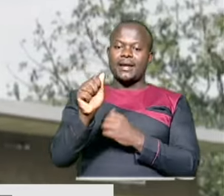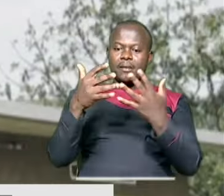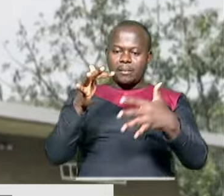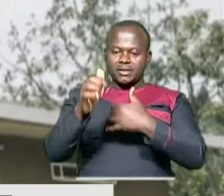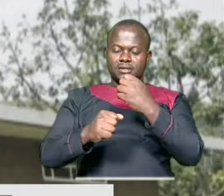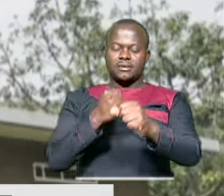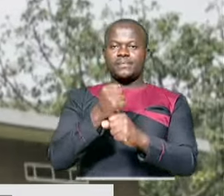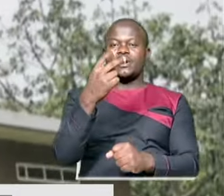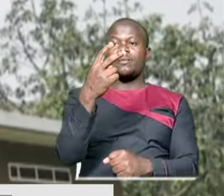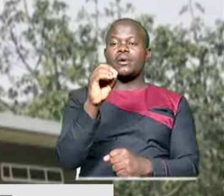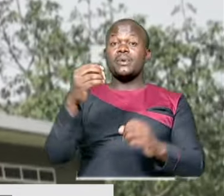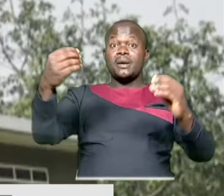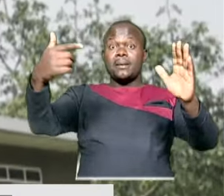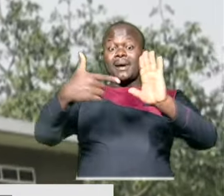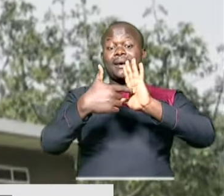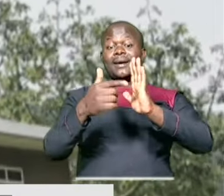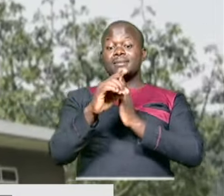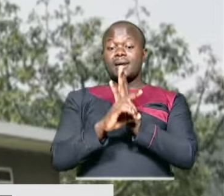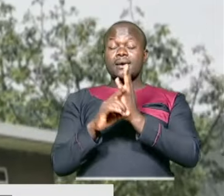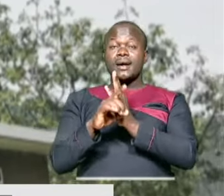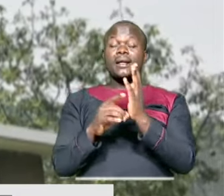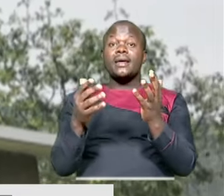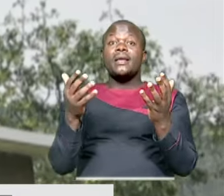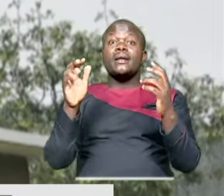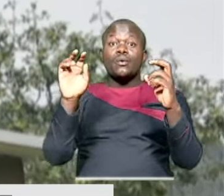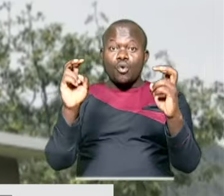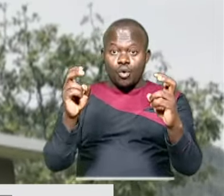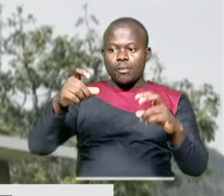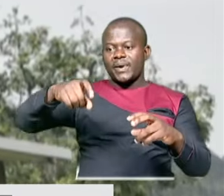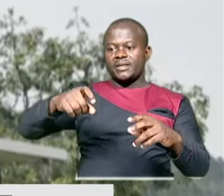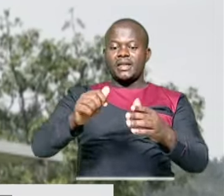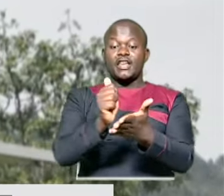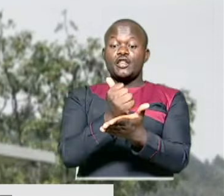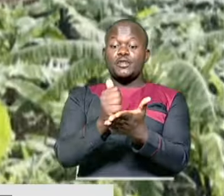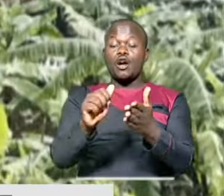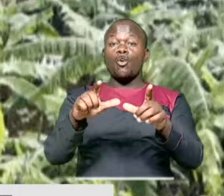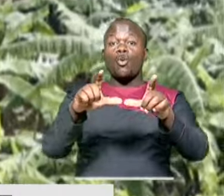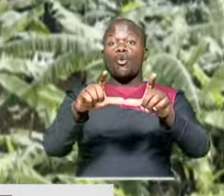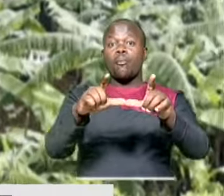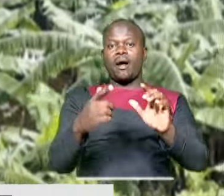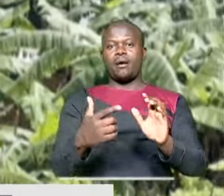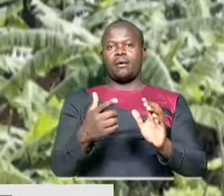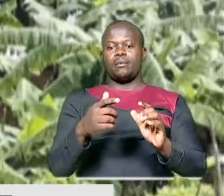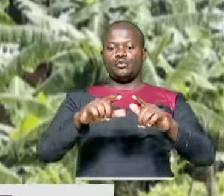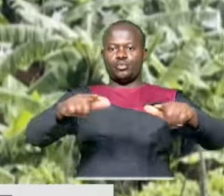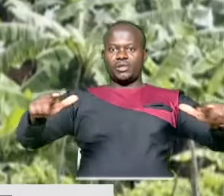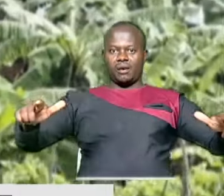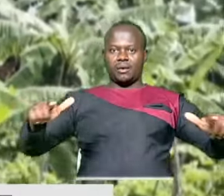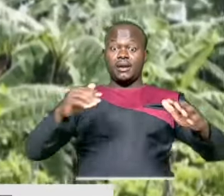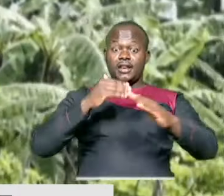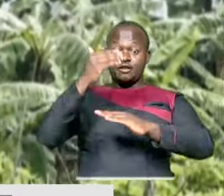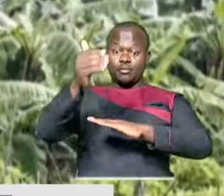isaga 20 bagaragariza akarere ko bakeneye ibyangombwa by'ubutaka. Ni nyuma yuko aho bari batuye